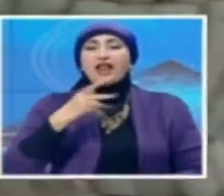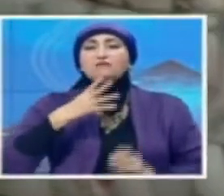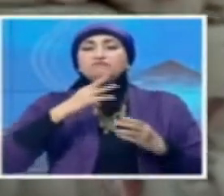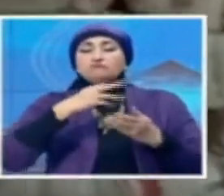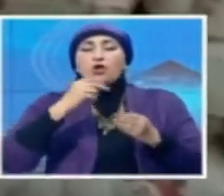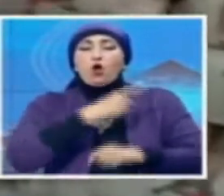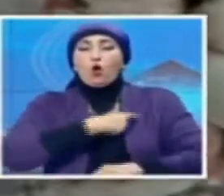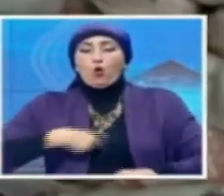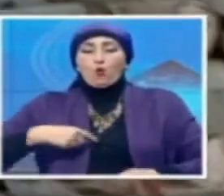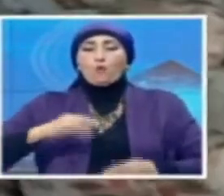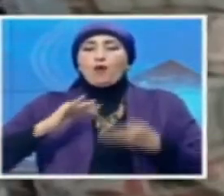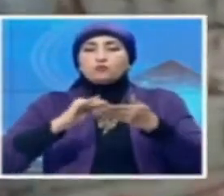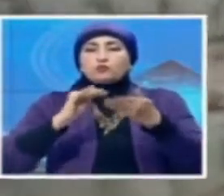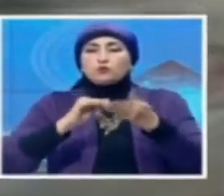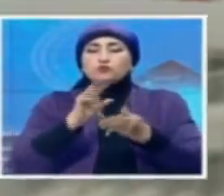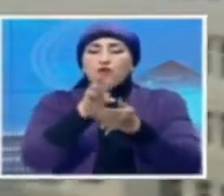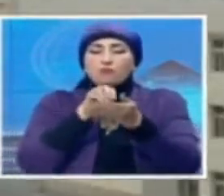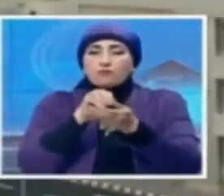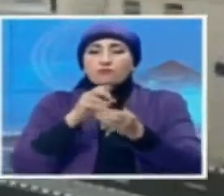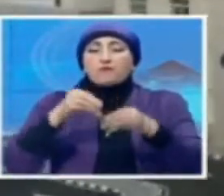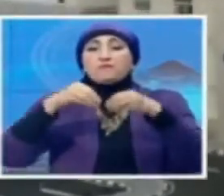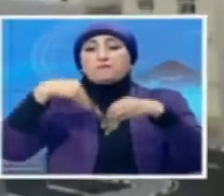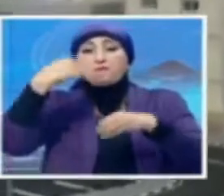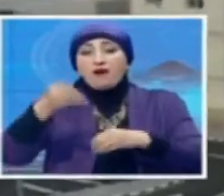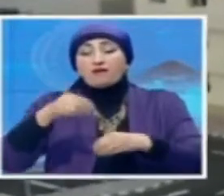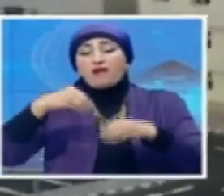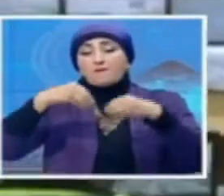لبيعها في السوق السوداء.